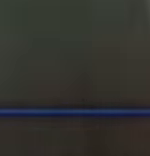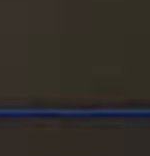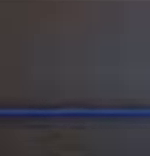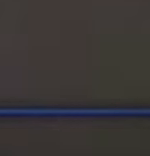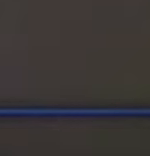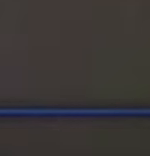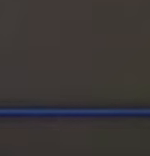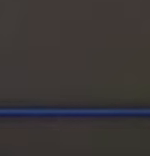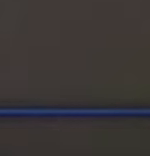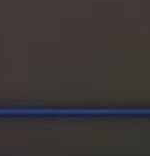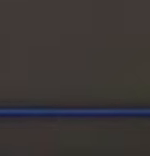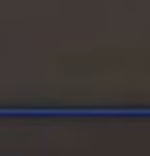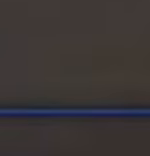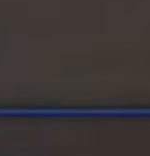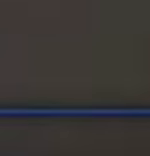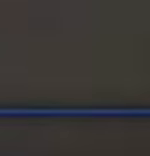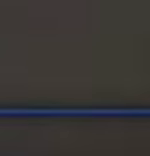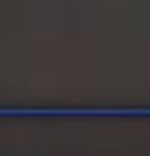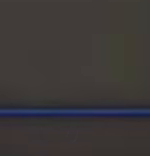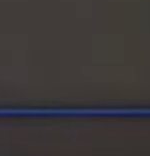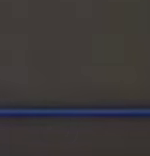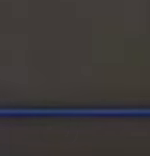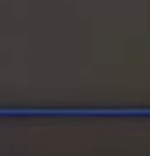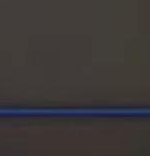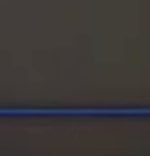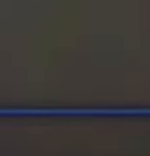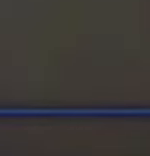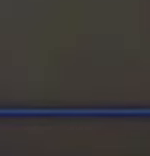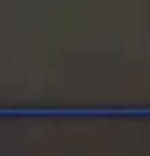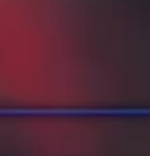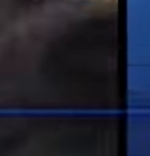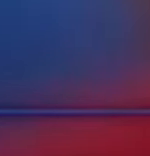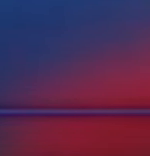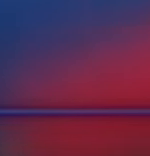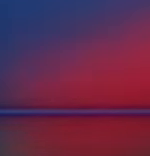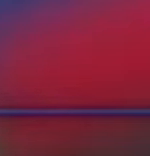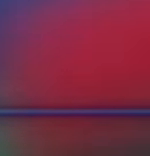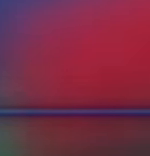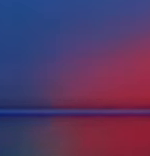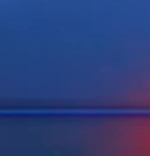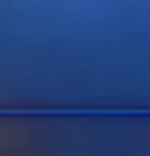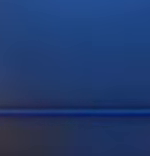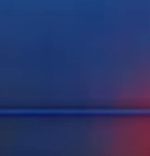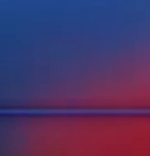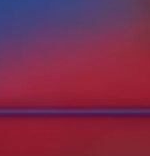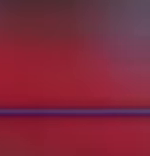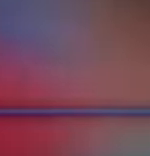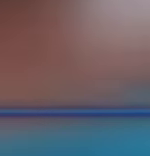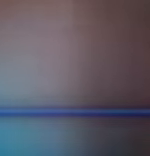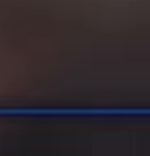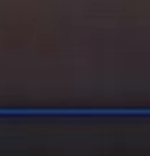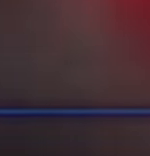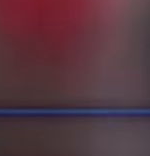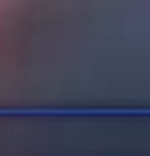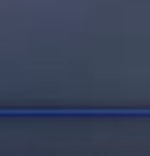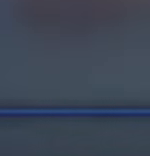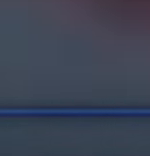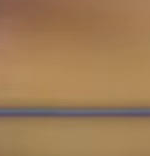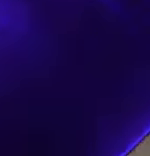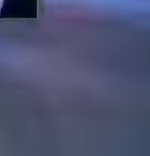naglalaro. Nakunan pa ng CCTV ang dalawang bata bago sila matrap. Ang buong detalye ng balitang yan, abangan maya-maya